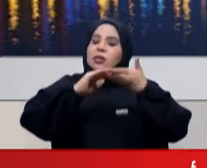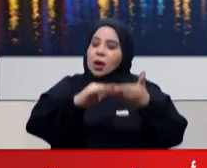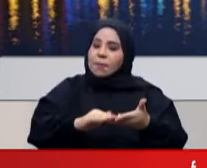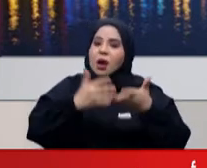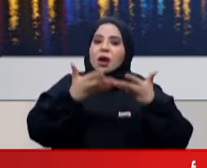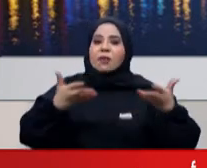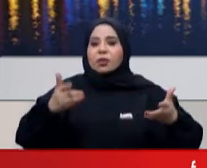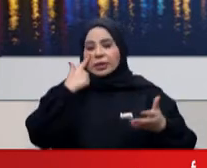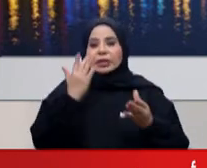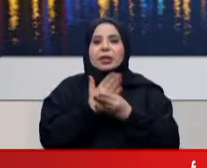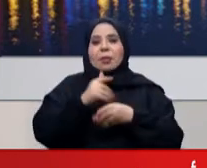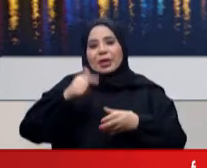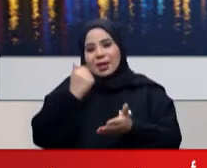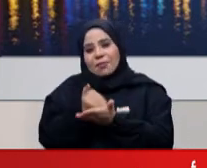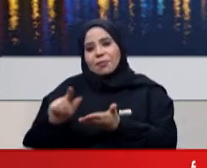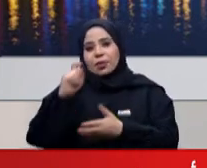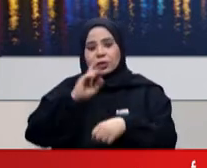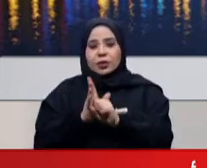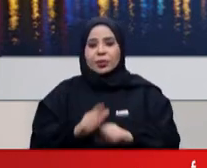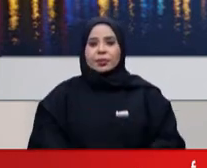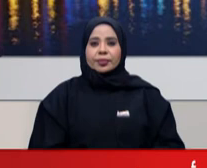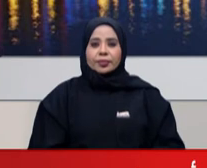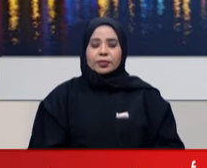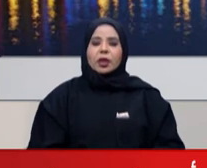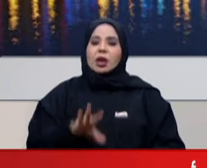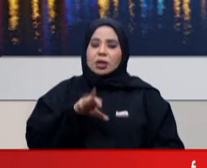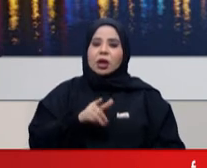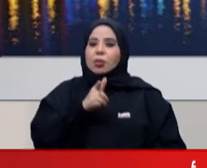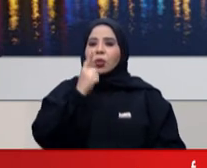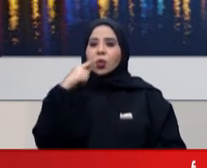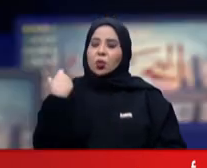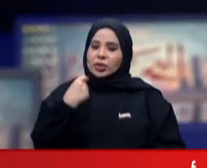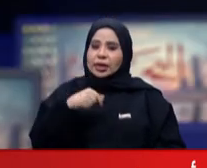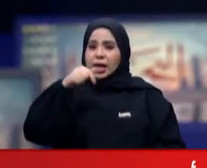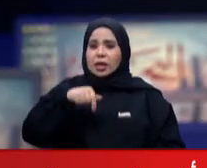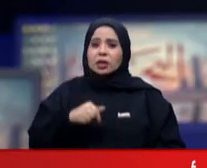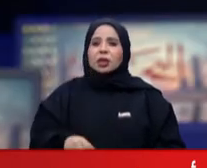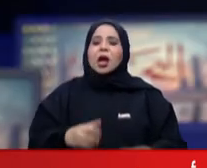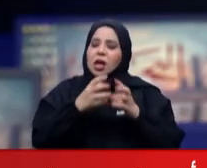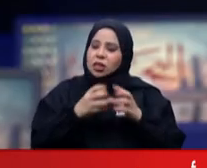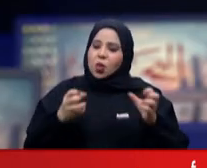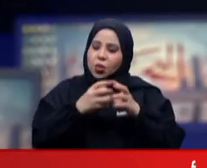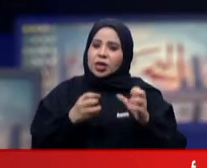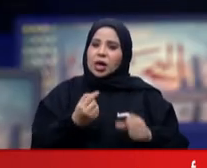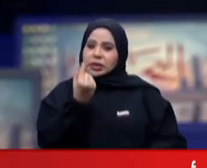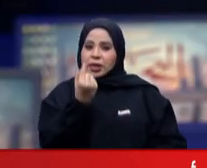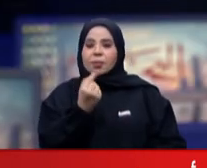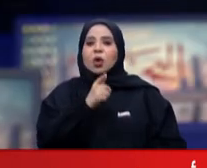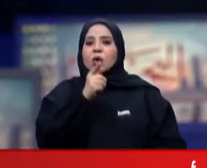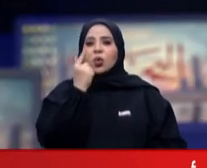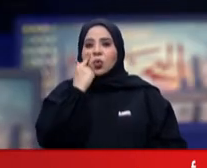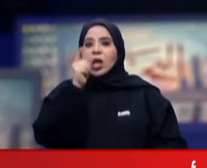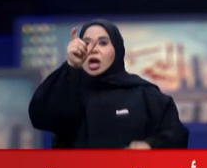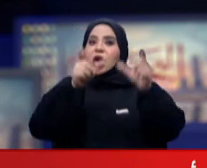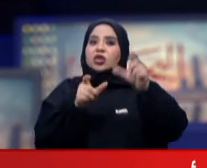جائحة كورونا على المستوى المحلي. نعم سعادة الوزير، لو توضح للسادة المشاهدين الفئة التي